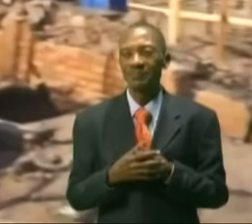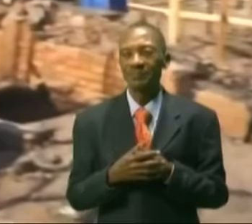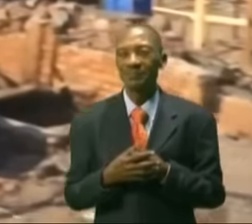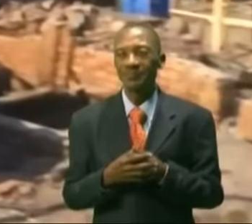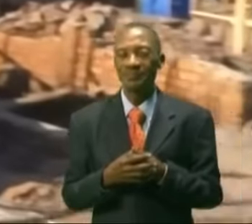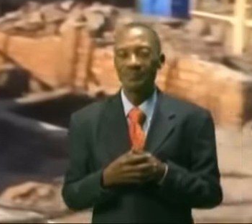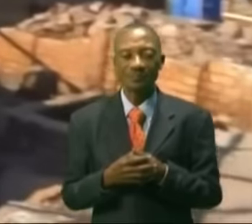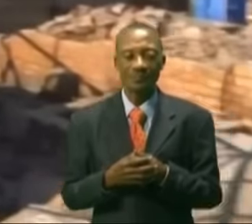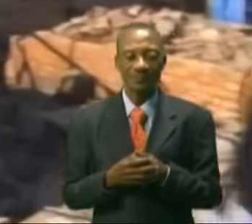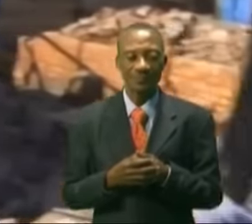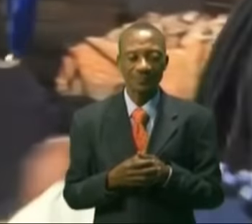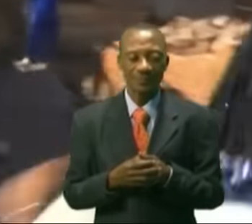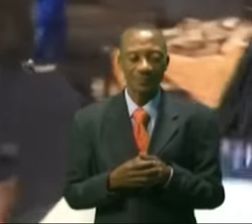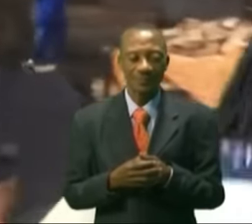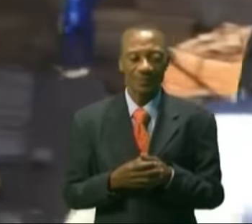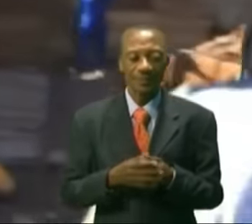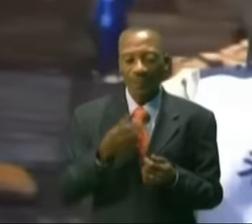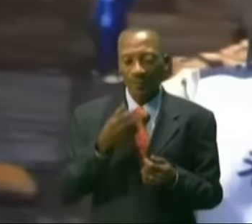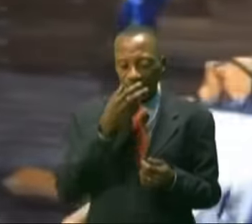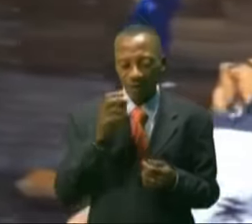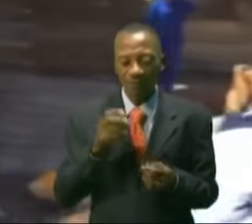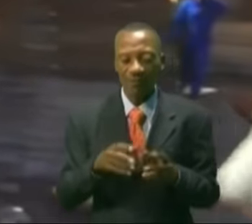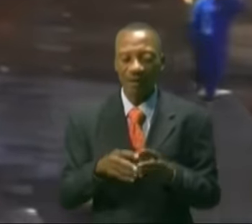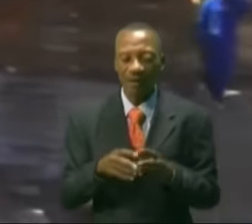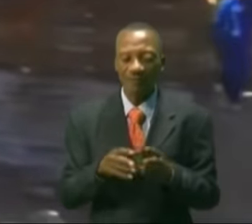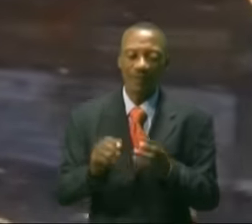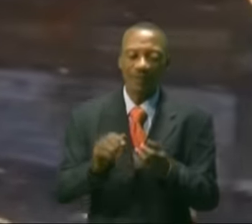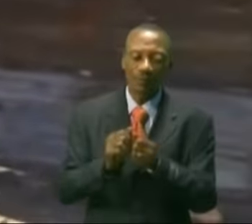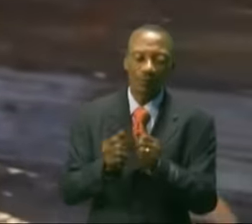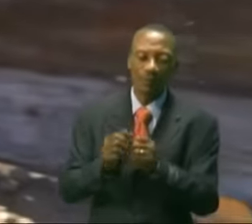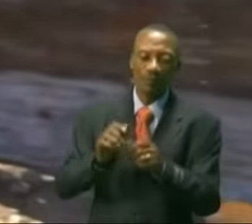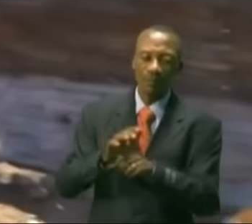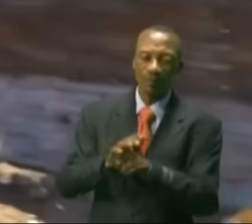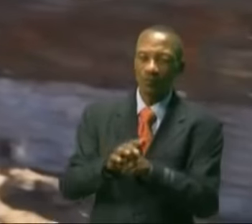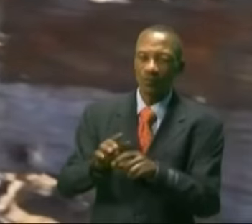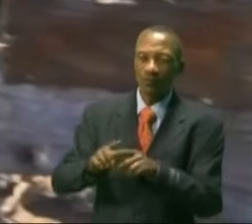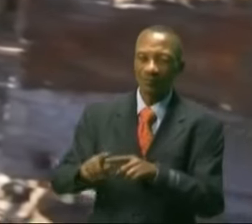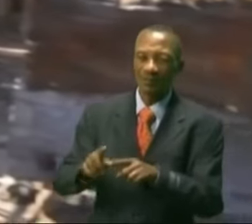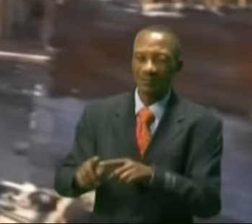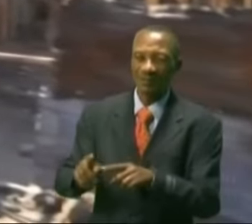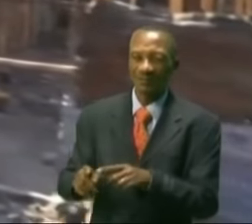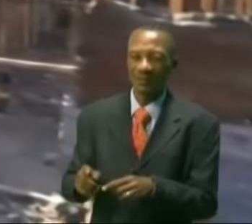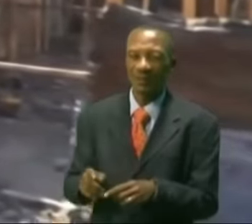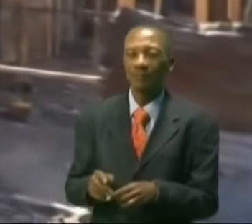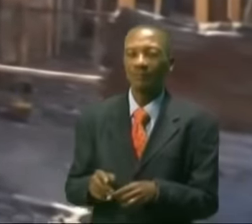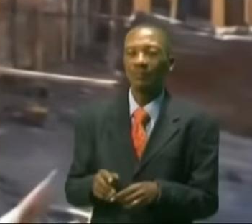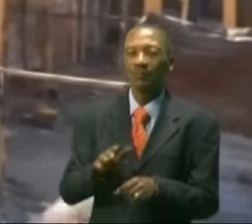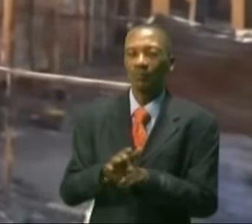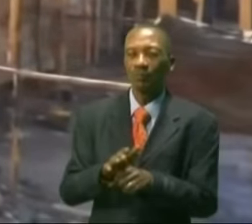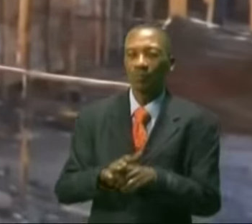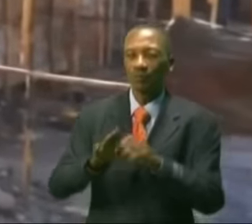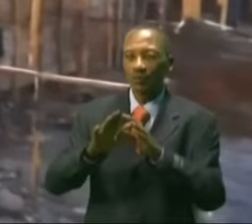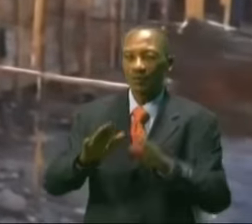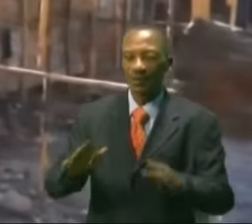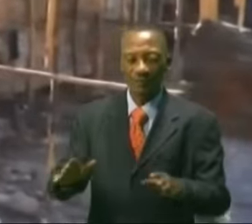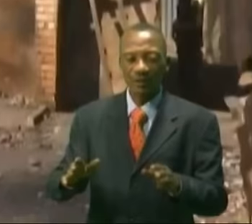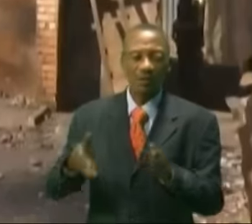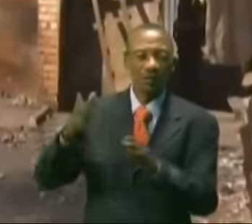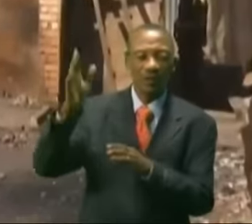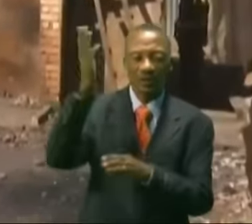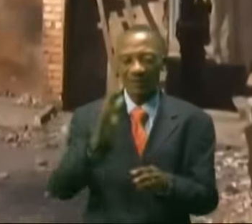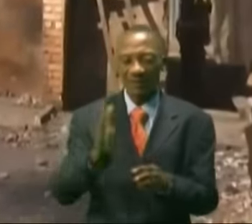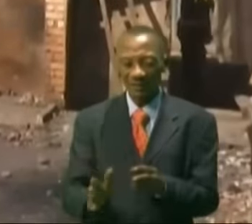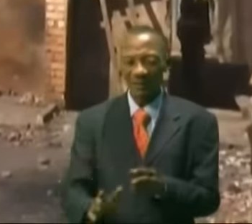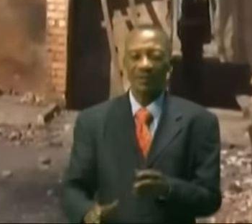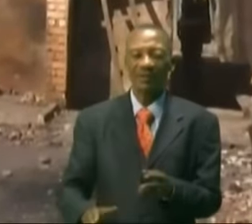Bukavu et ses catastrophes naturelles, il y a peu plusieurs maisons de ce quartier ont été calcinées par un incendie ravageur.